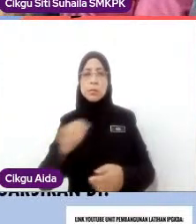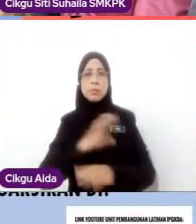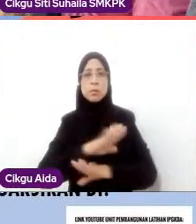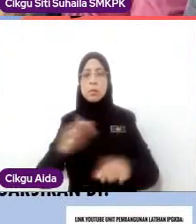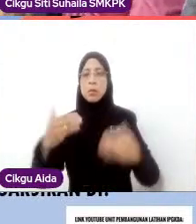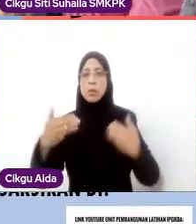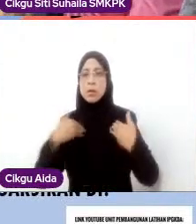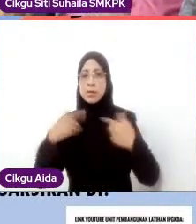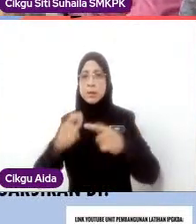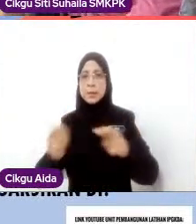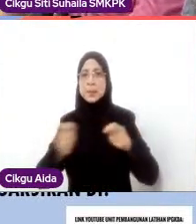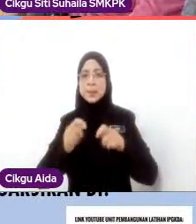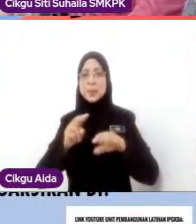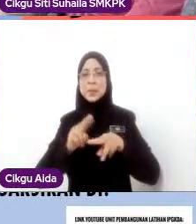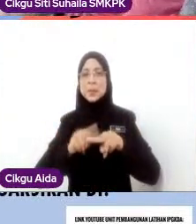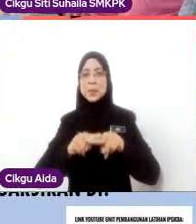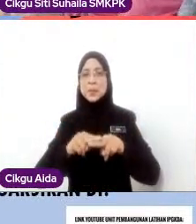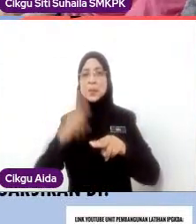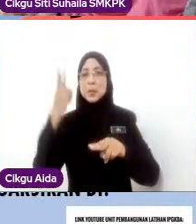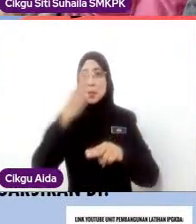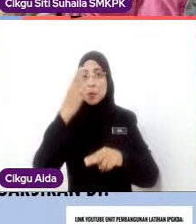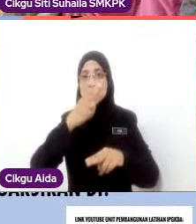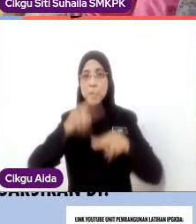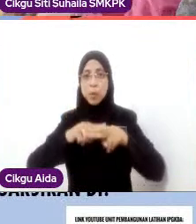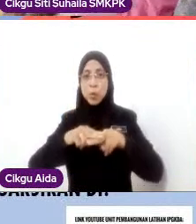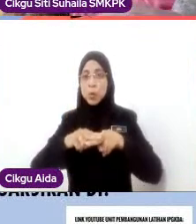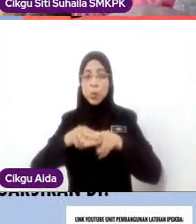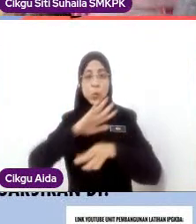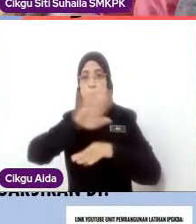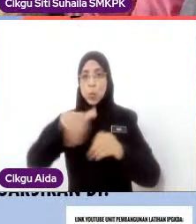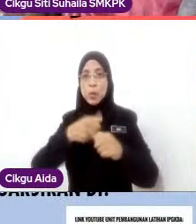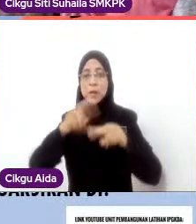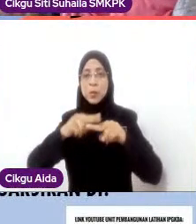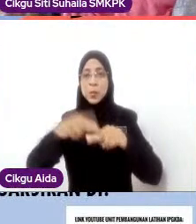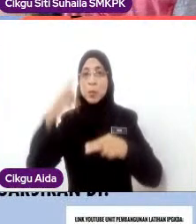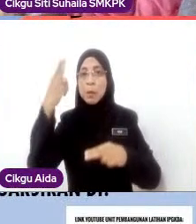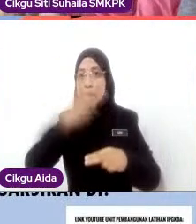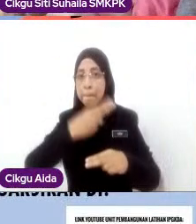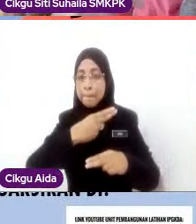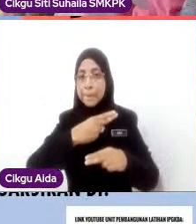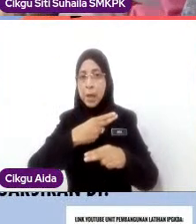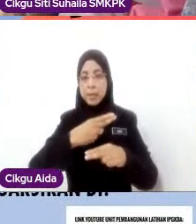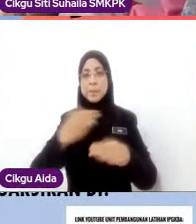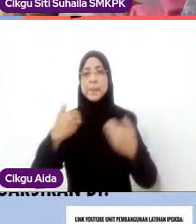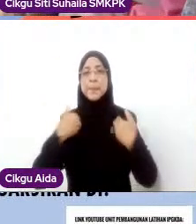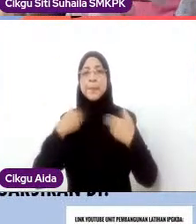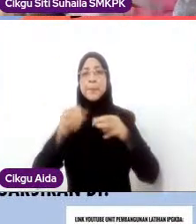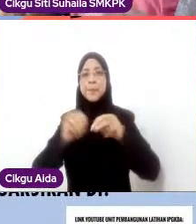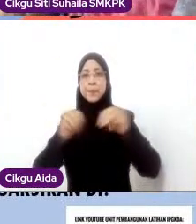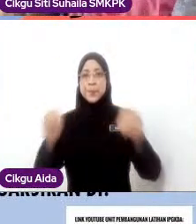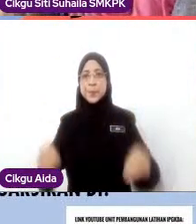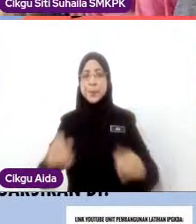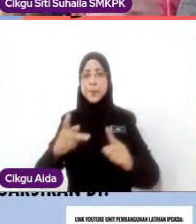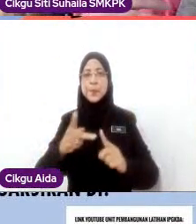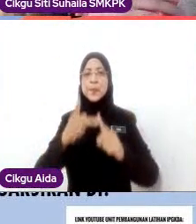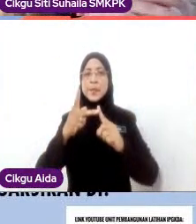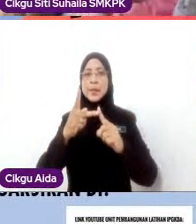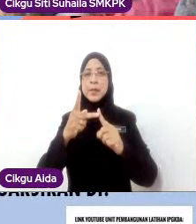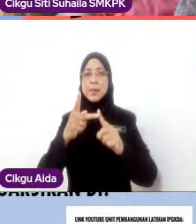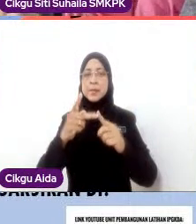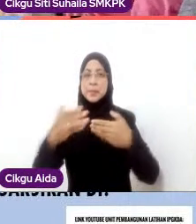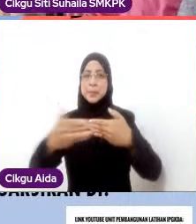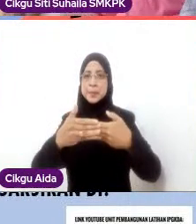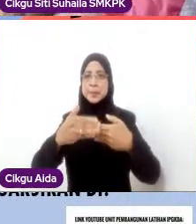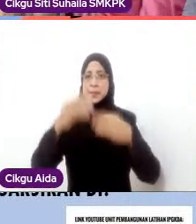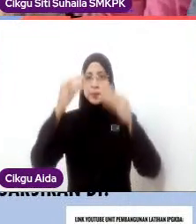duduk dekat depan tu. Itu pun sebenarnya meja di sekolah kami ni meja yang khas. Meja khas macam ni dekat cikgu, meja